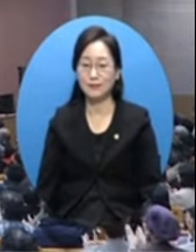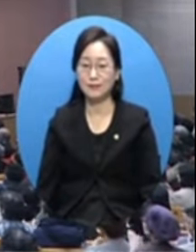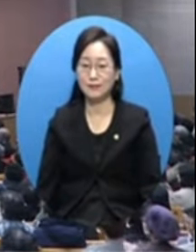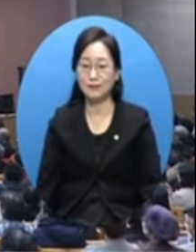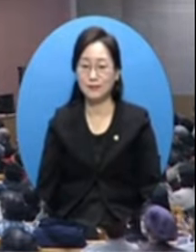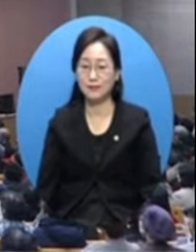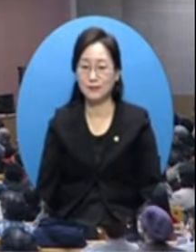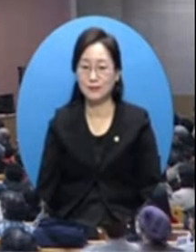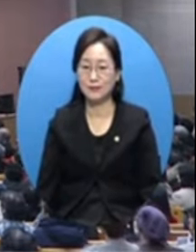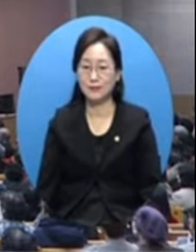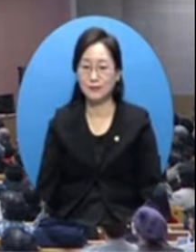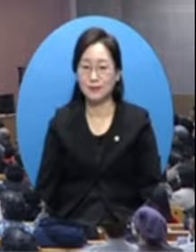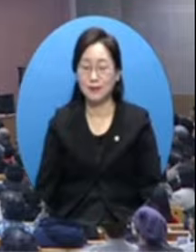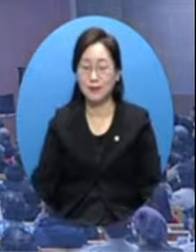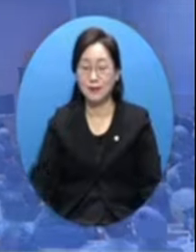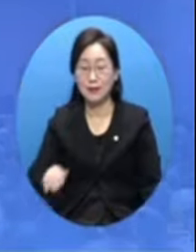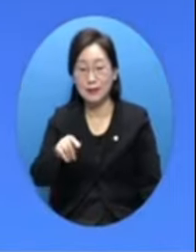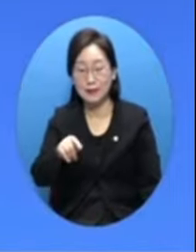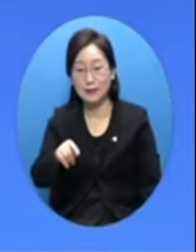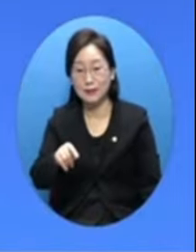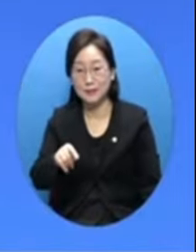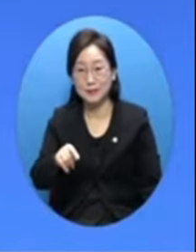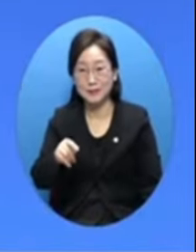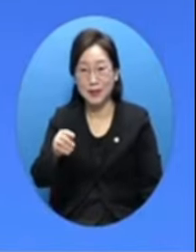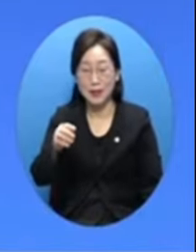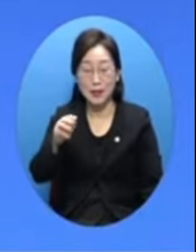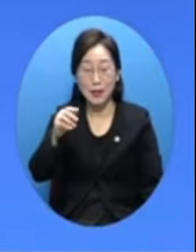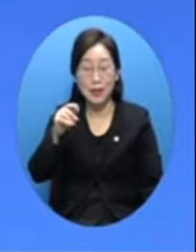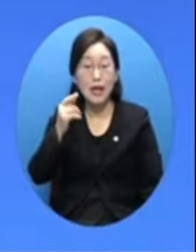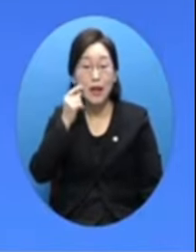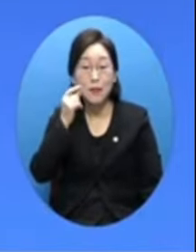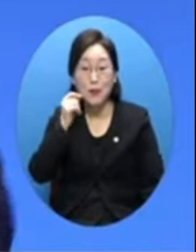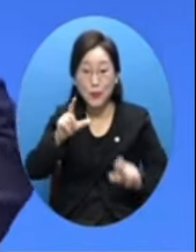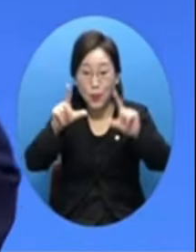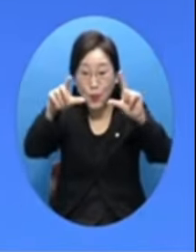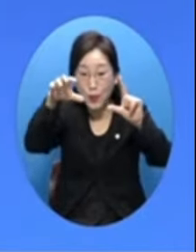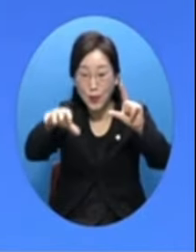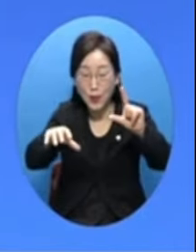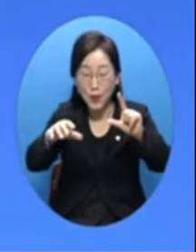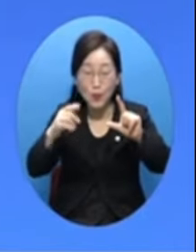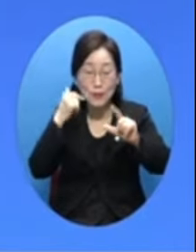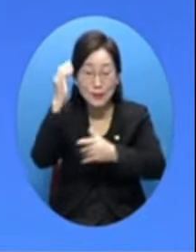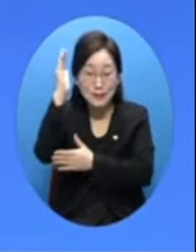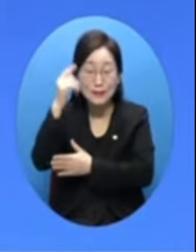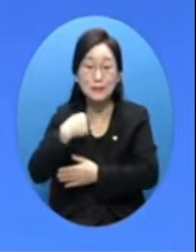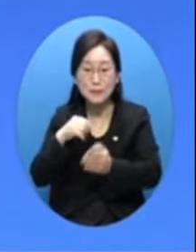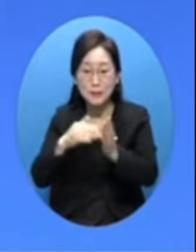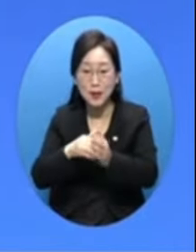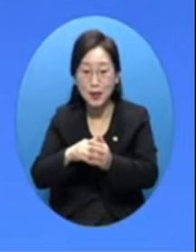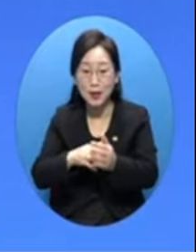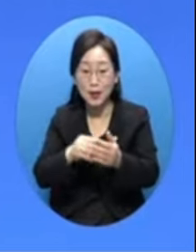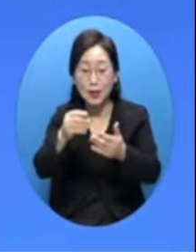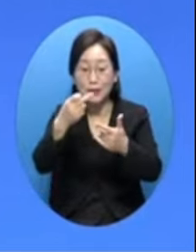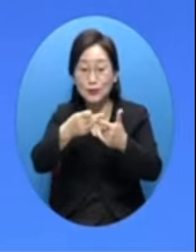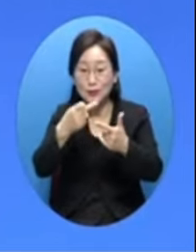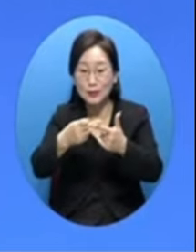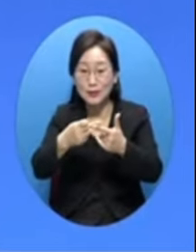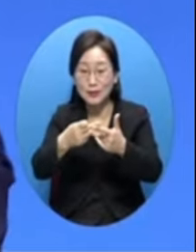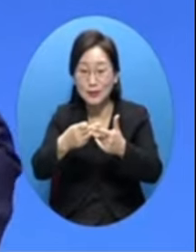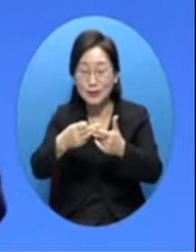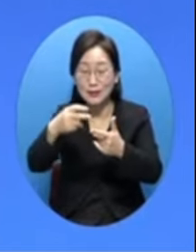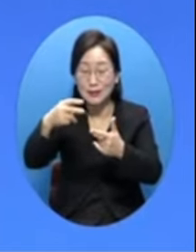할렐루야 제가 동경에서 목회할 때 그 둘째 아들이 지금 그 신는 그룹 이제 회장을 부회장으로 이끌어가고